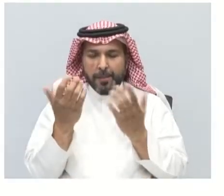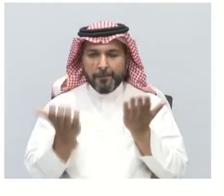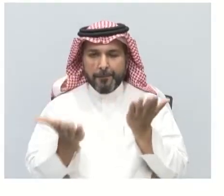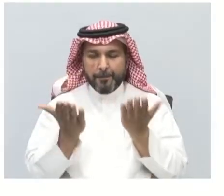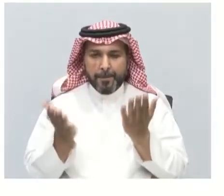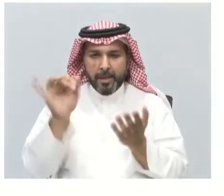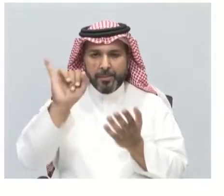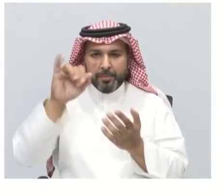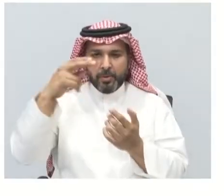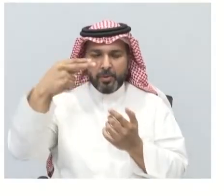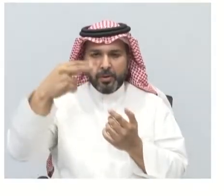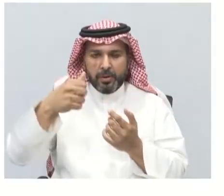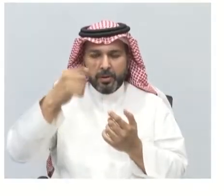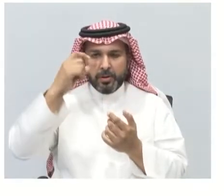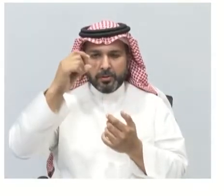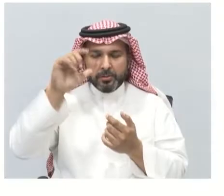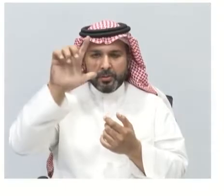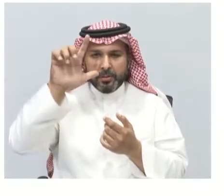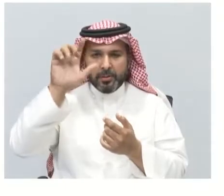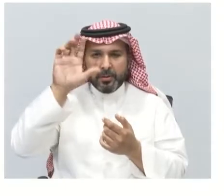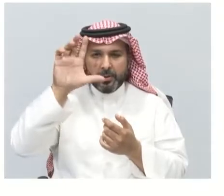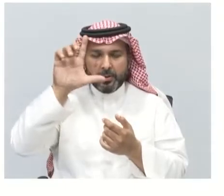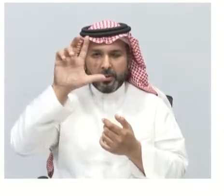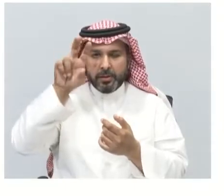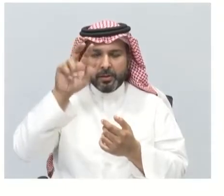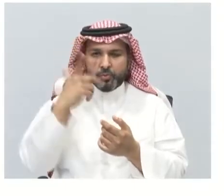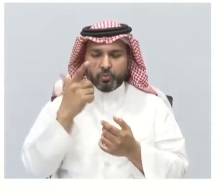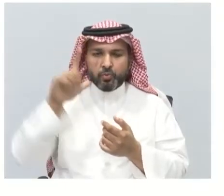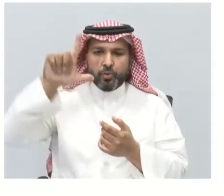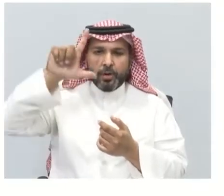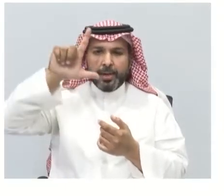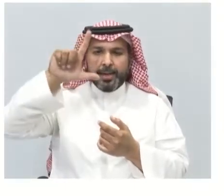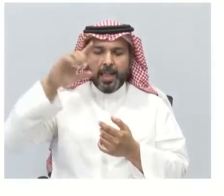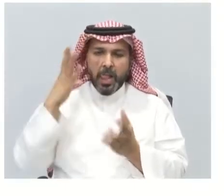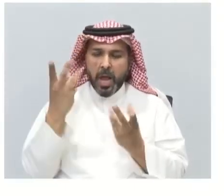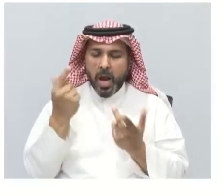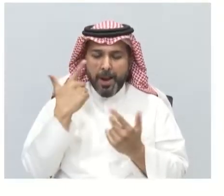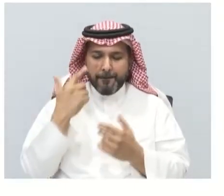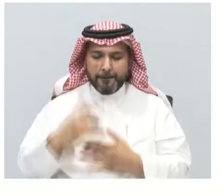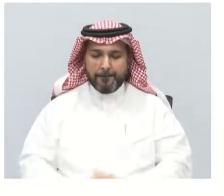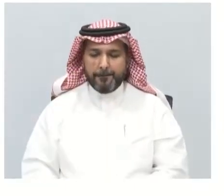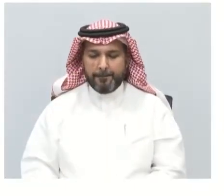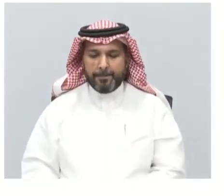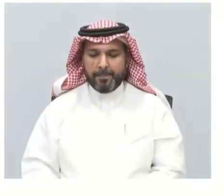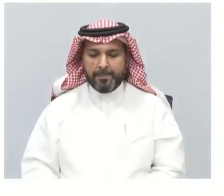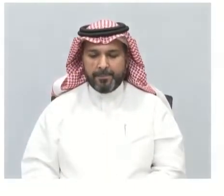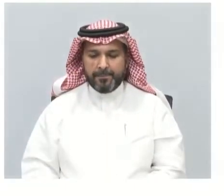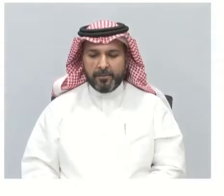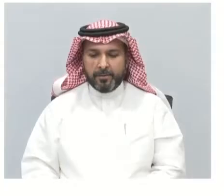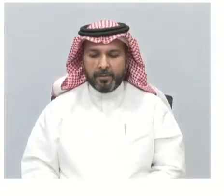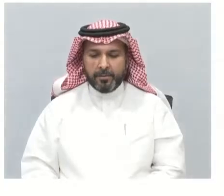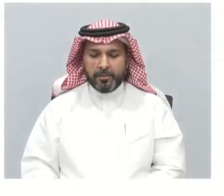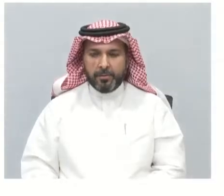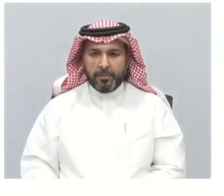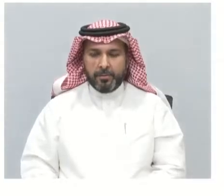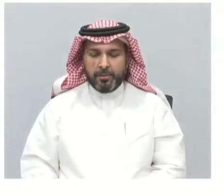تعالوا نشوف هذا المستقيم ال المعادله حقته باستخدام باستخدام ماذا باستخدام النقطتين سالب خ وث